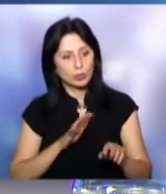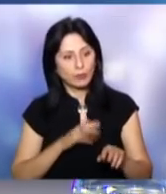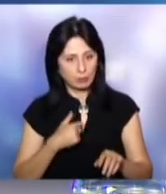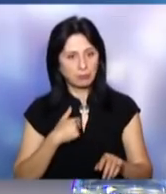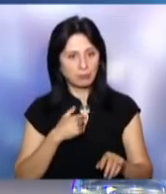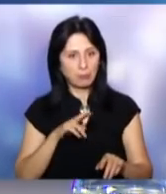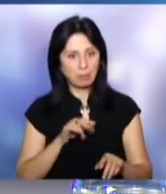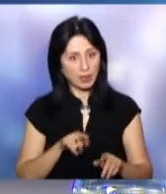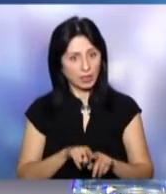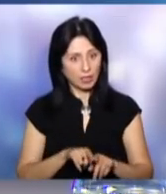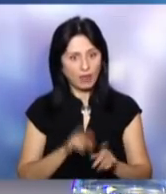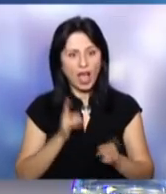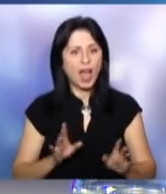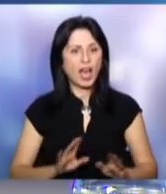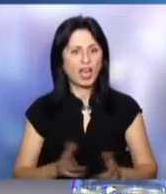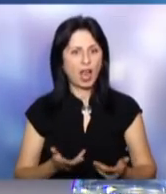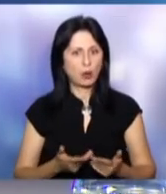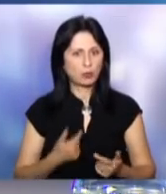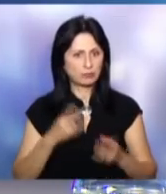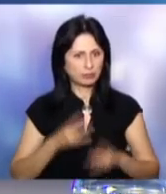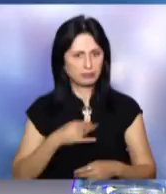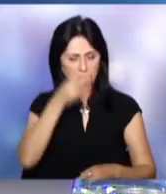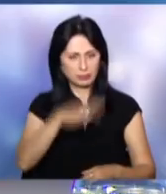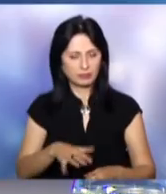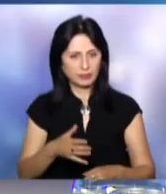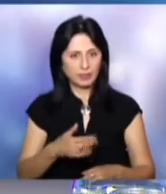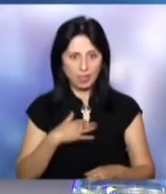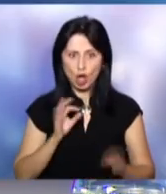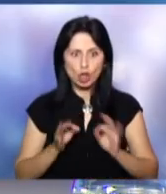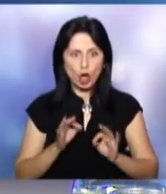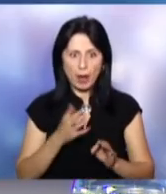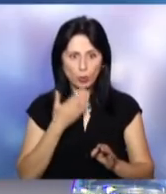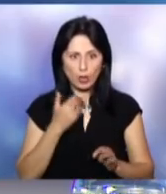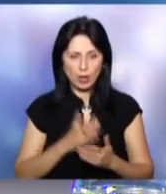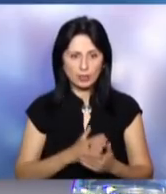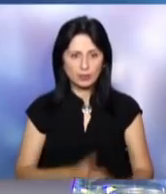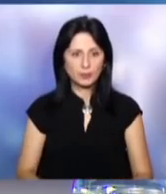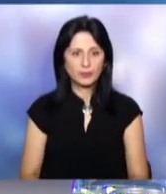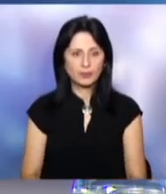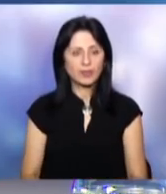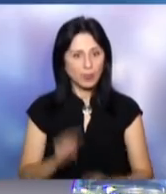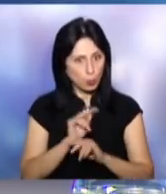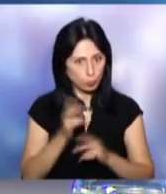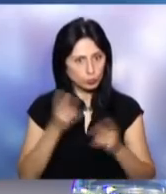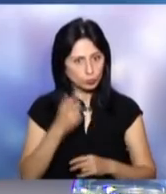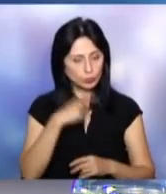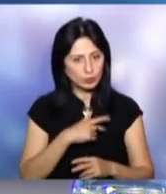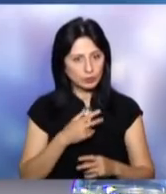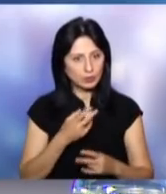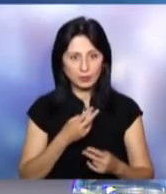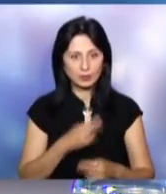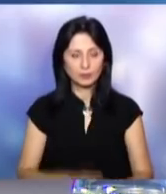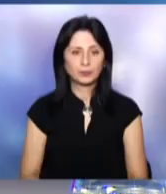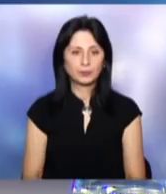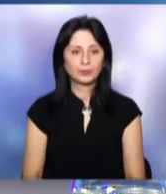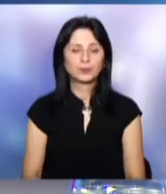და რაღაცა არარეალური ისინი მემართება, ნორმალური არ არის. კურნალობა მე საჭიროება თუ არა ამ